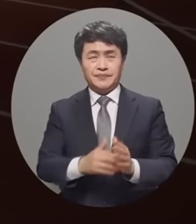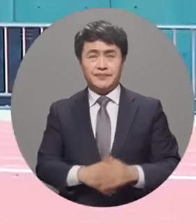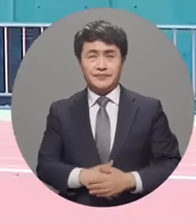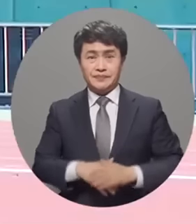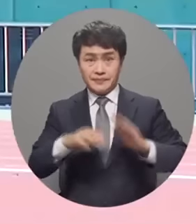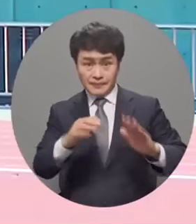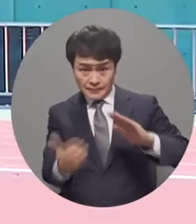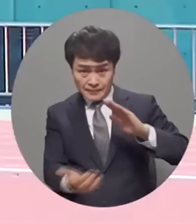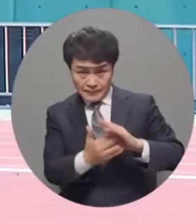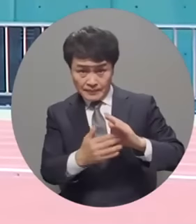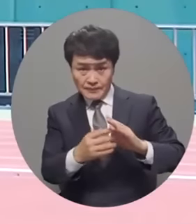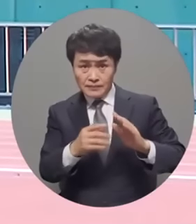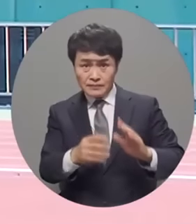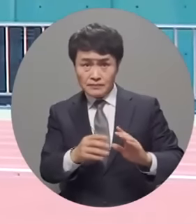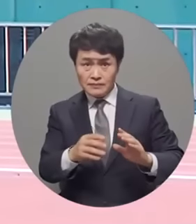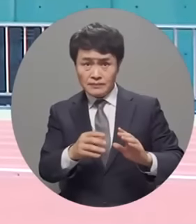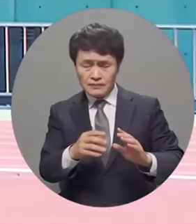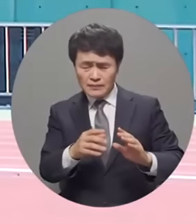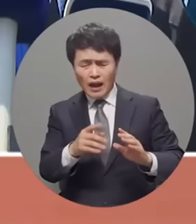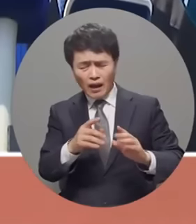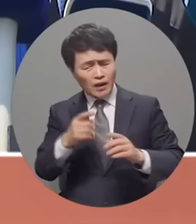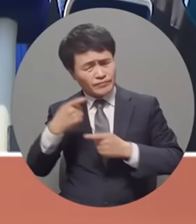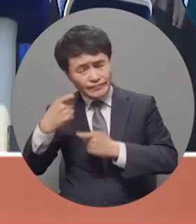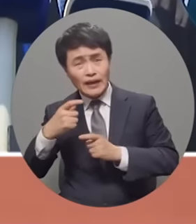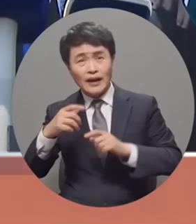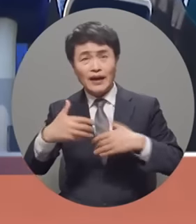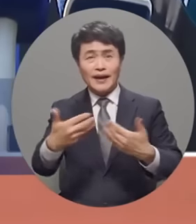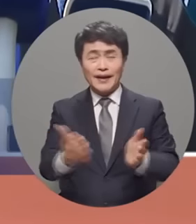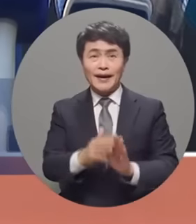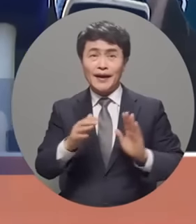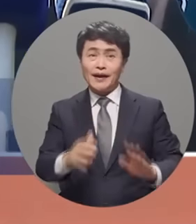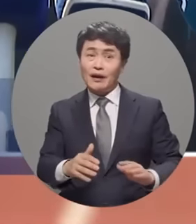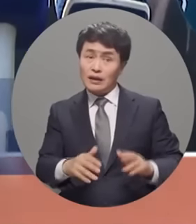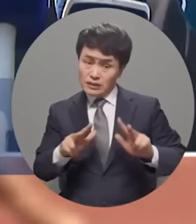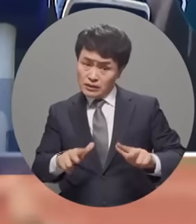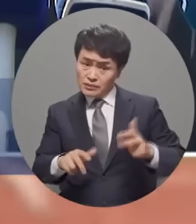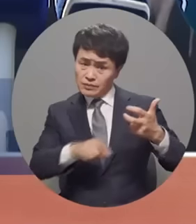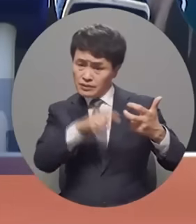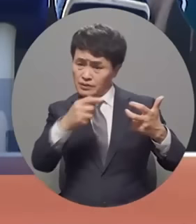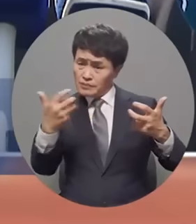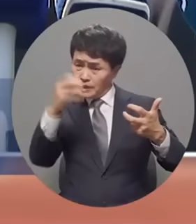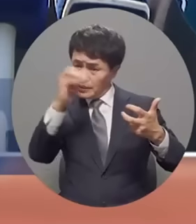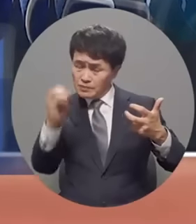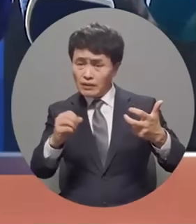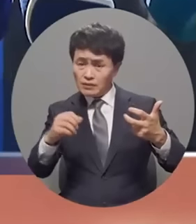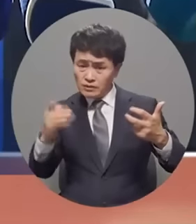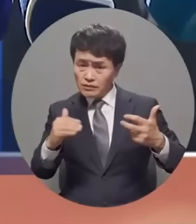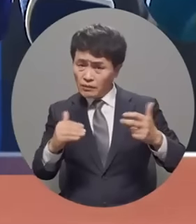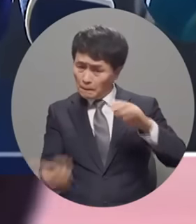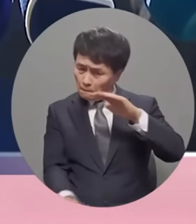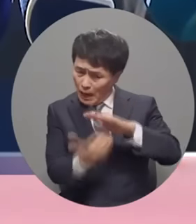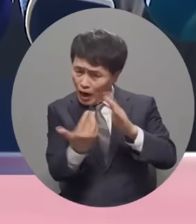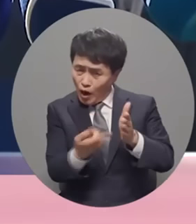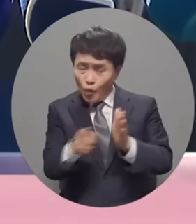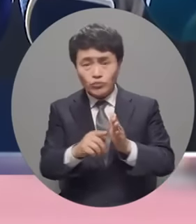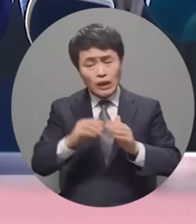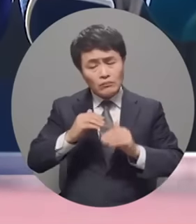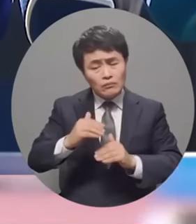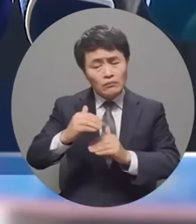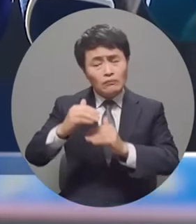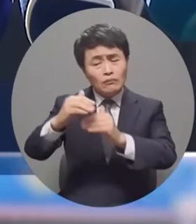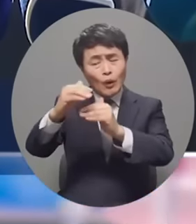기록 하나하나에 일희일비하지 않았습니다. 70, 80% 하나의 과정이라고 생각하시면 될 것 같습니다. 차근차근 올라가는 게 제일